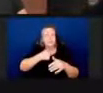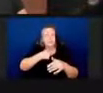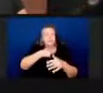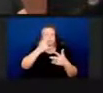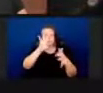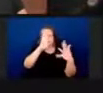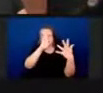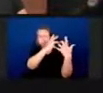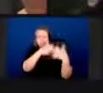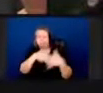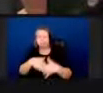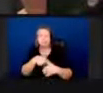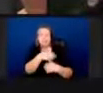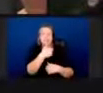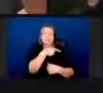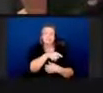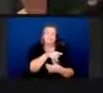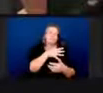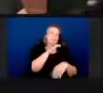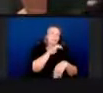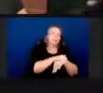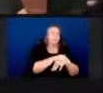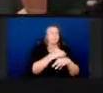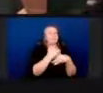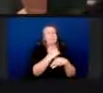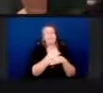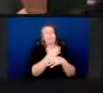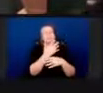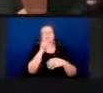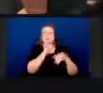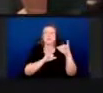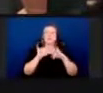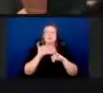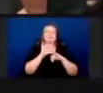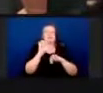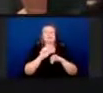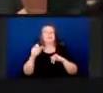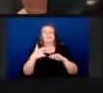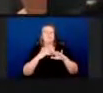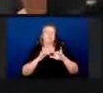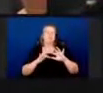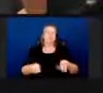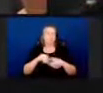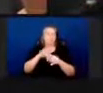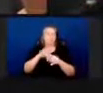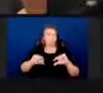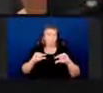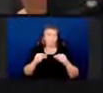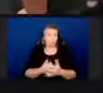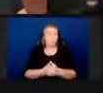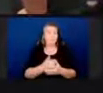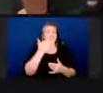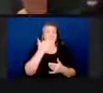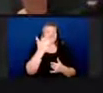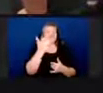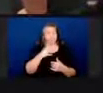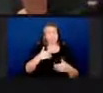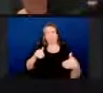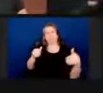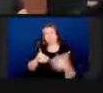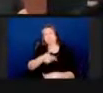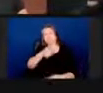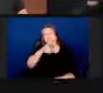Tunaangalia jinsi ambavyo tunaweza kupanga wanafunzi hawa na kuwaweka pamoja katika kikundi moja pamoja na walimu wao.